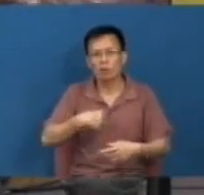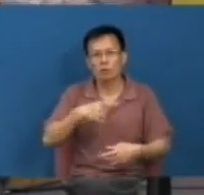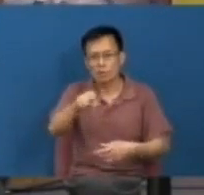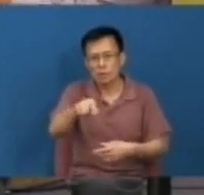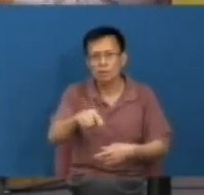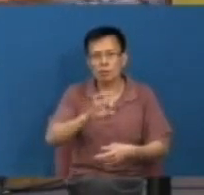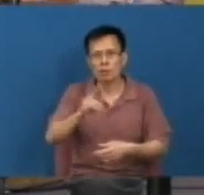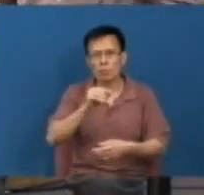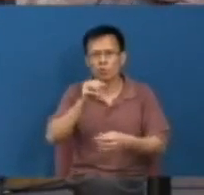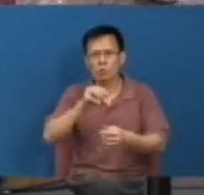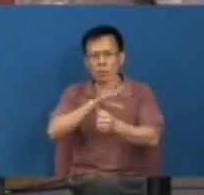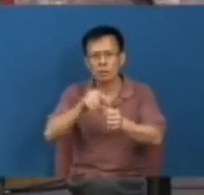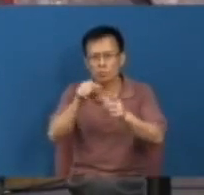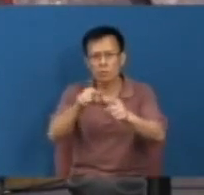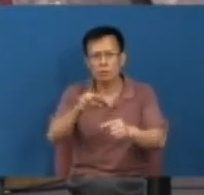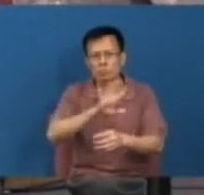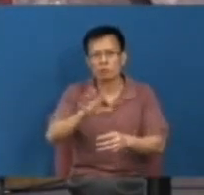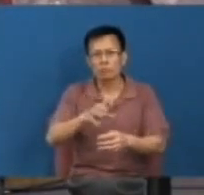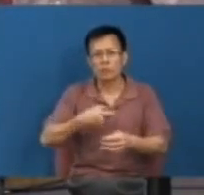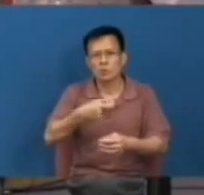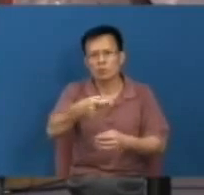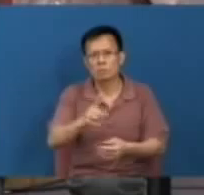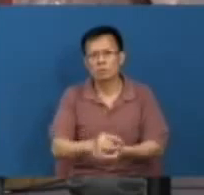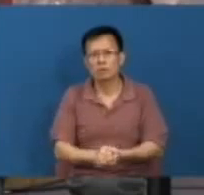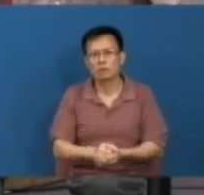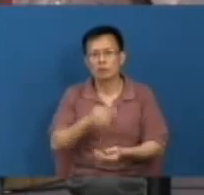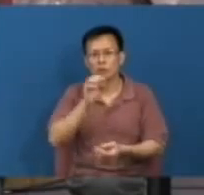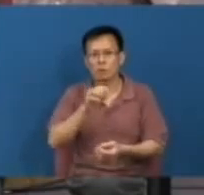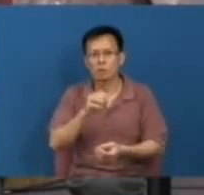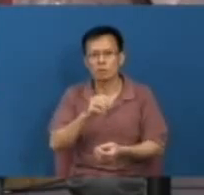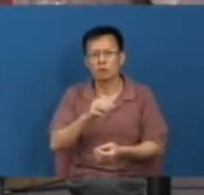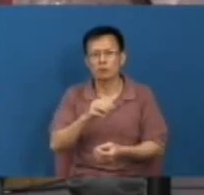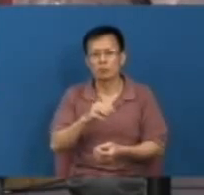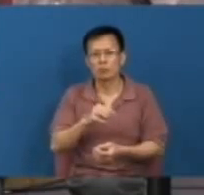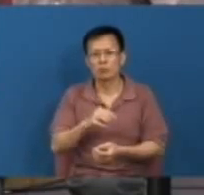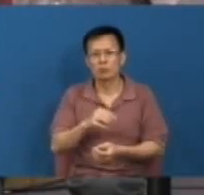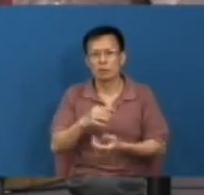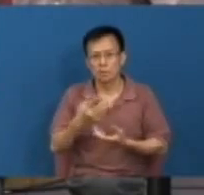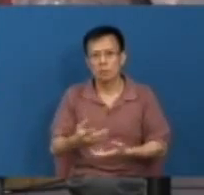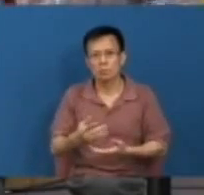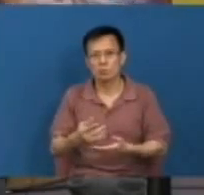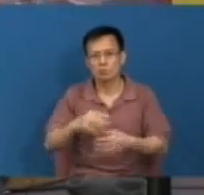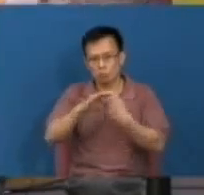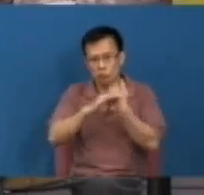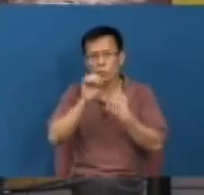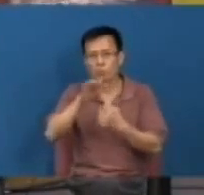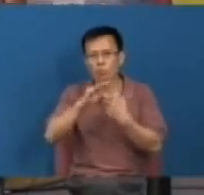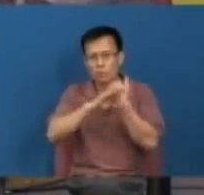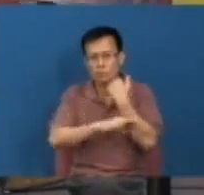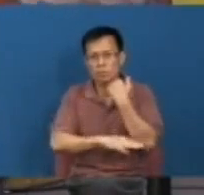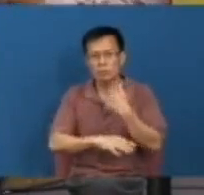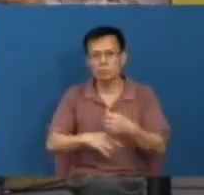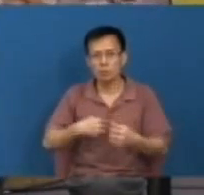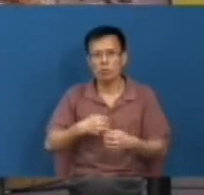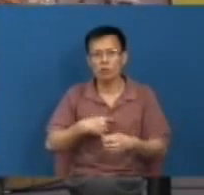唔交俾你咧？即係我都唔明啊，真係。 佢咪同你講機制咯，凡事而家一個機制就已經係。 唔係啊，我就